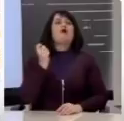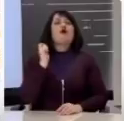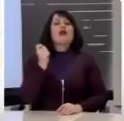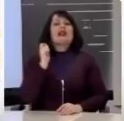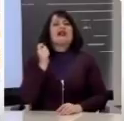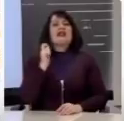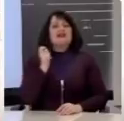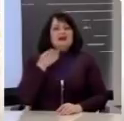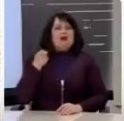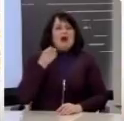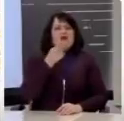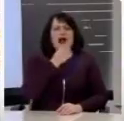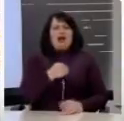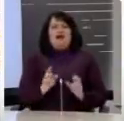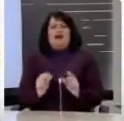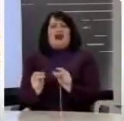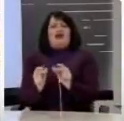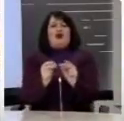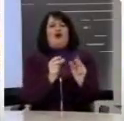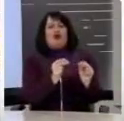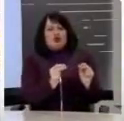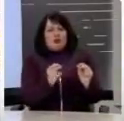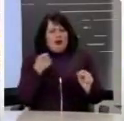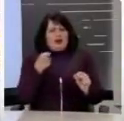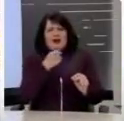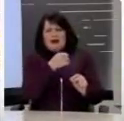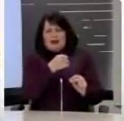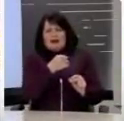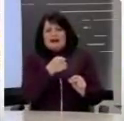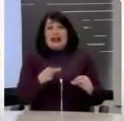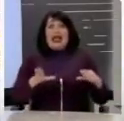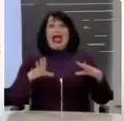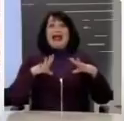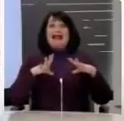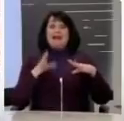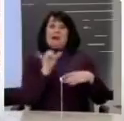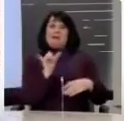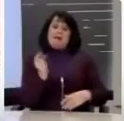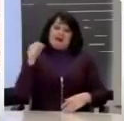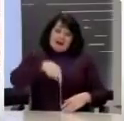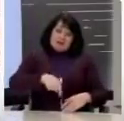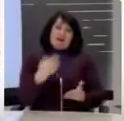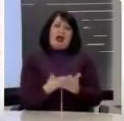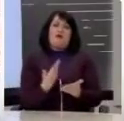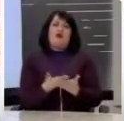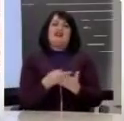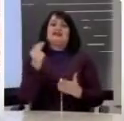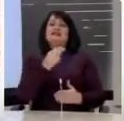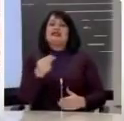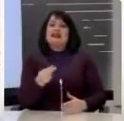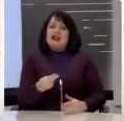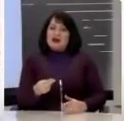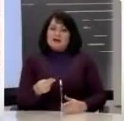στα ραδιόφωνα εξυπηρετώντας τη συγκεκριμένη συμμορία να έρθουν έτοιμοι την Πέμπτη με τα στοιχεία τα οποία έχουν στα χέρια